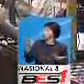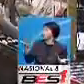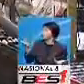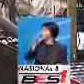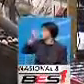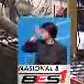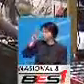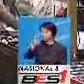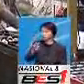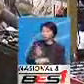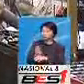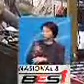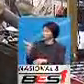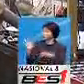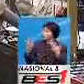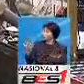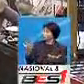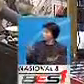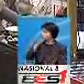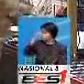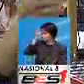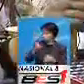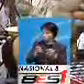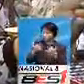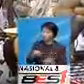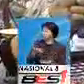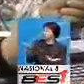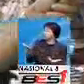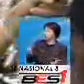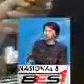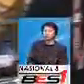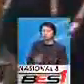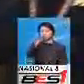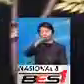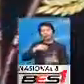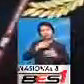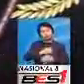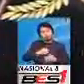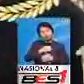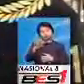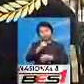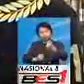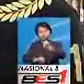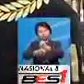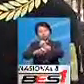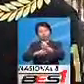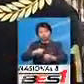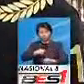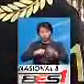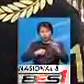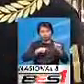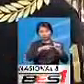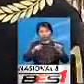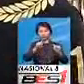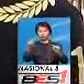Karudin melihat apa yang adik Karudin usahakan sekarang ni? Dia orang seronok lah. Dia orang memang sokong saya daripada A sampai Z lah. Saya teruskan